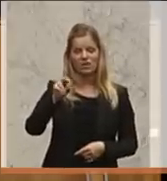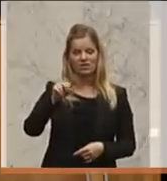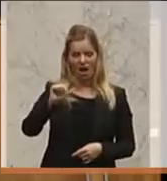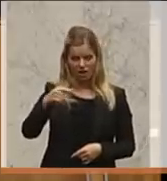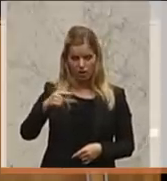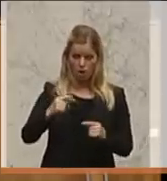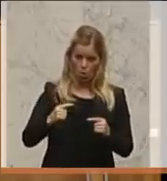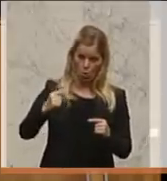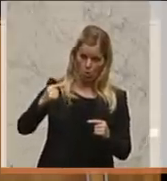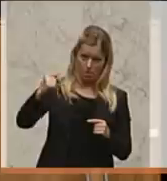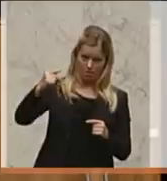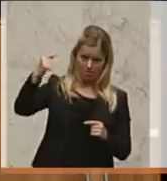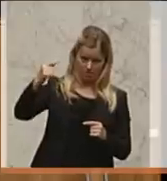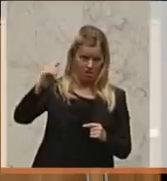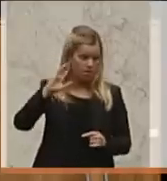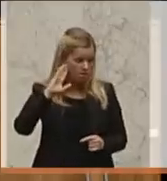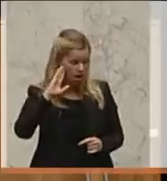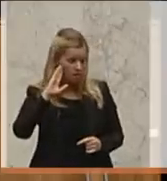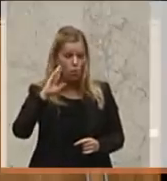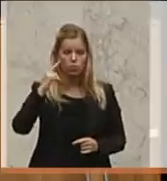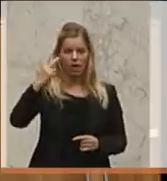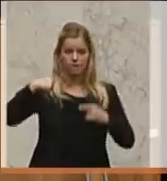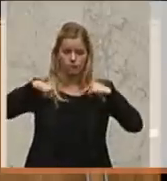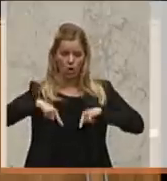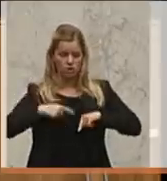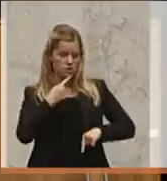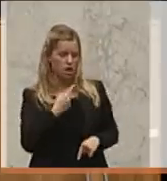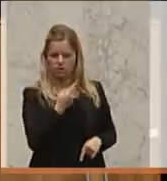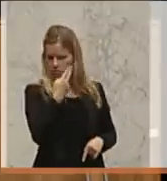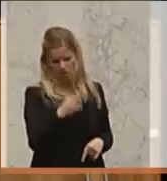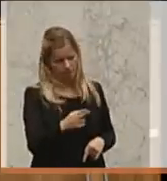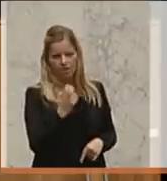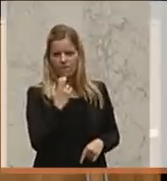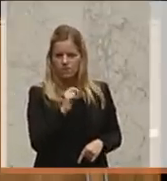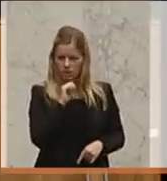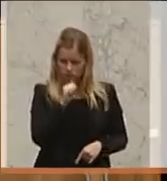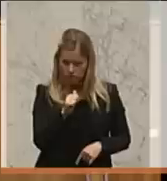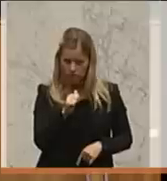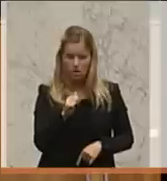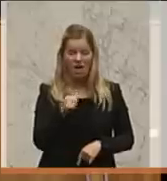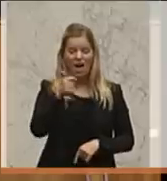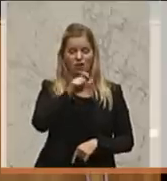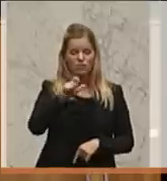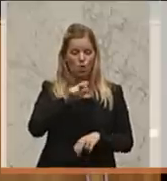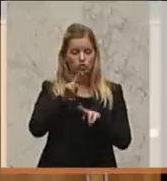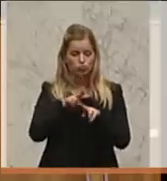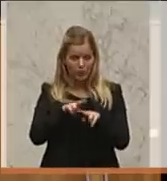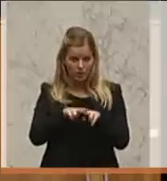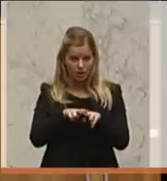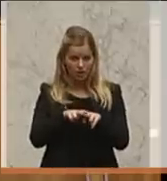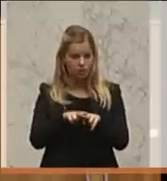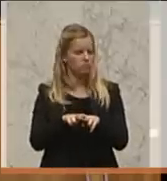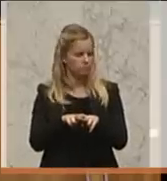die drei Asfinag-Vorstände, das wollen wir nicht. Was war? Eine Woche später waren sie ausgezahlt,